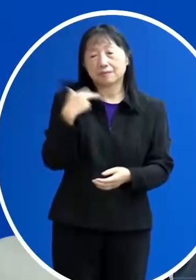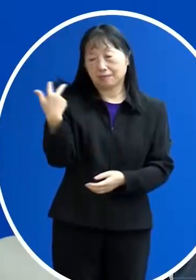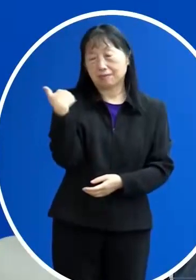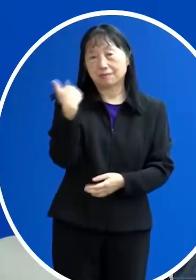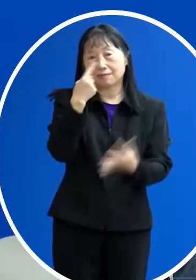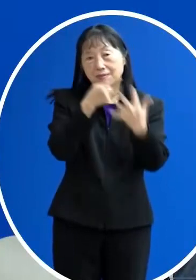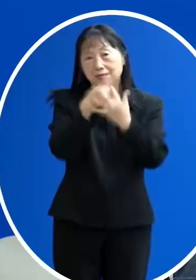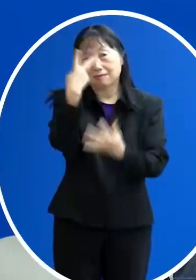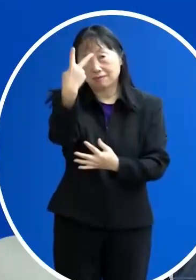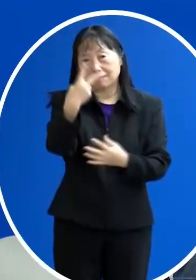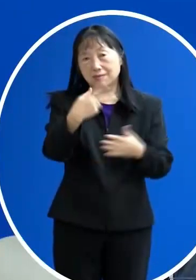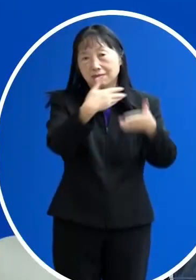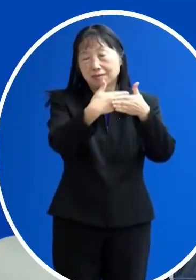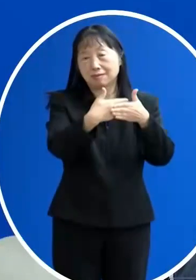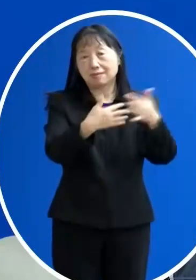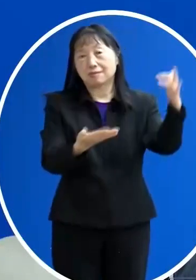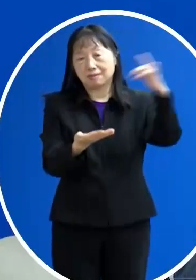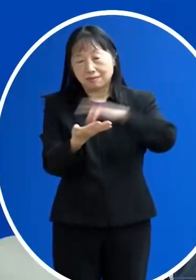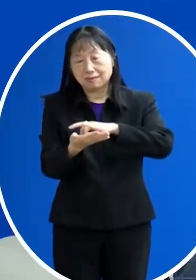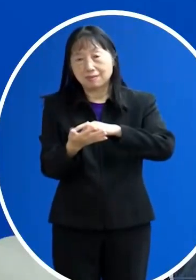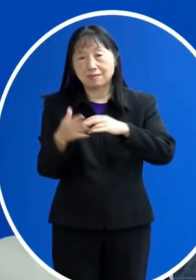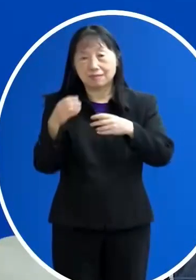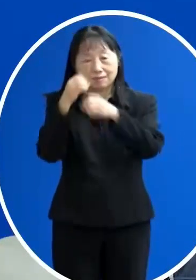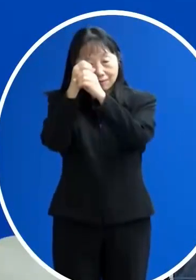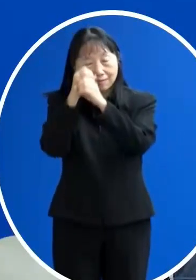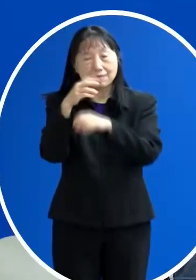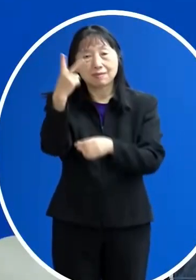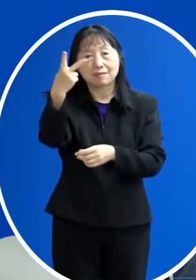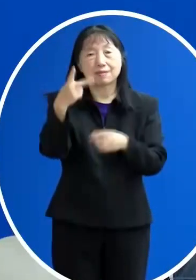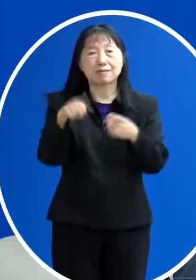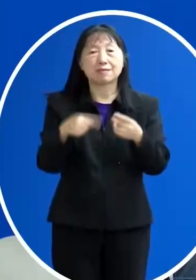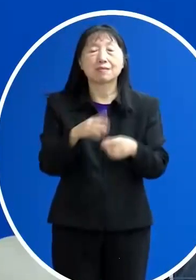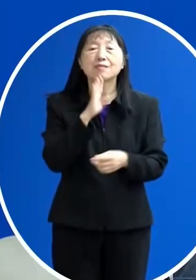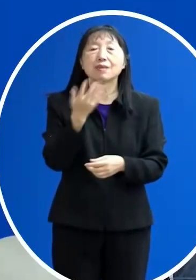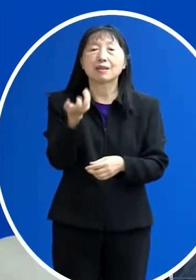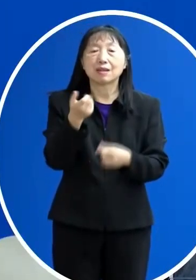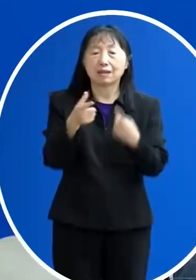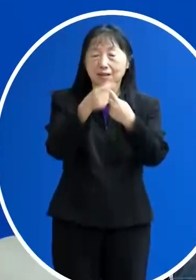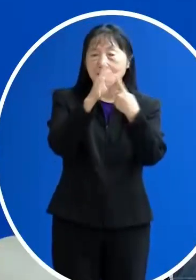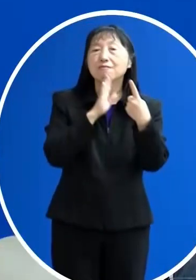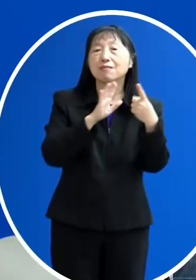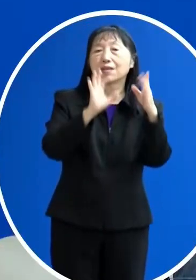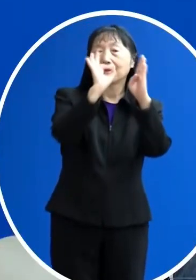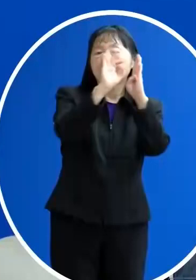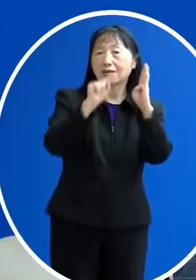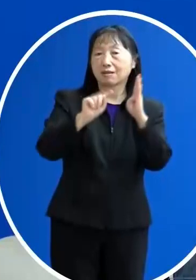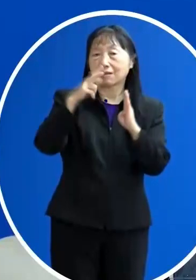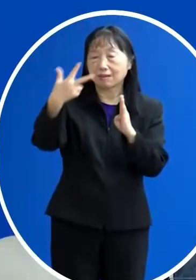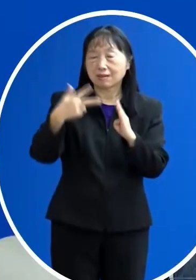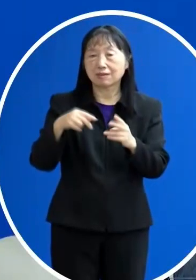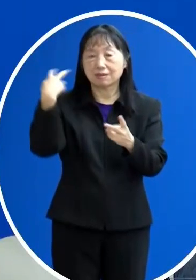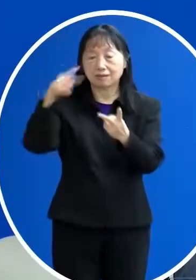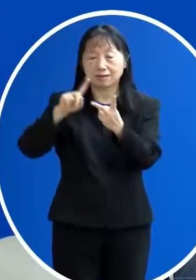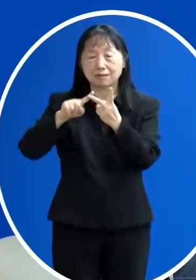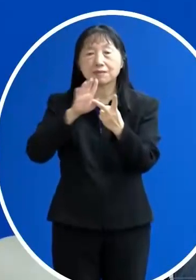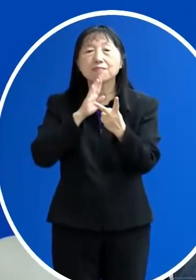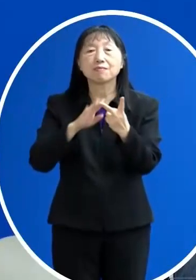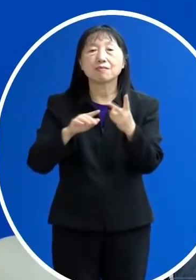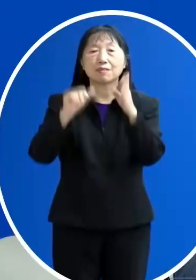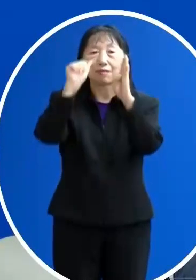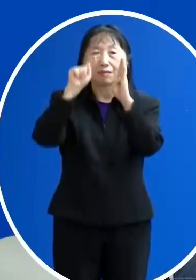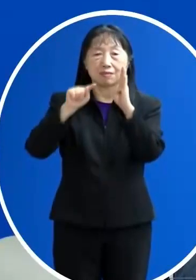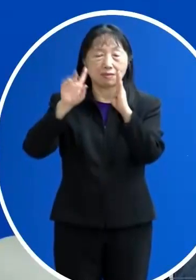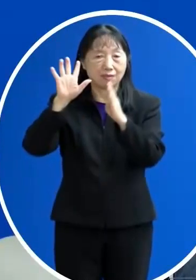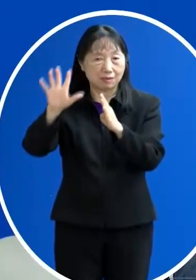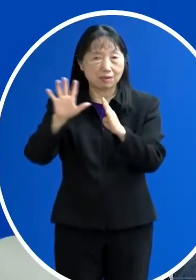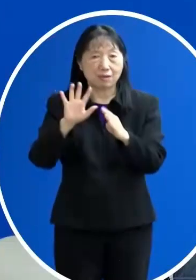出2例的中国境外移入完成定序哈，分别就是刚刚提到的这个是 BF.7，另外还有1例的是